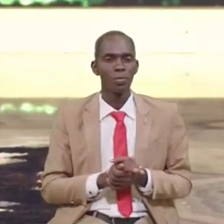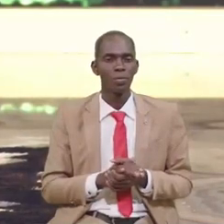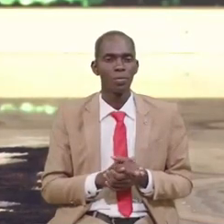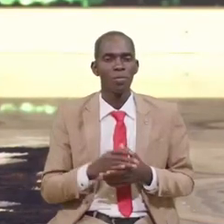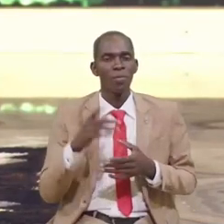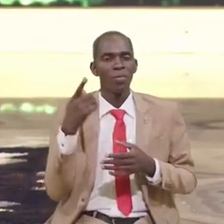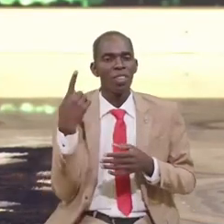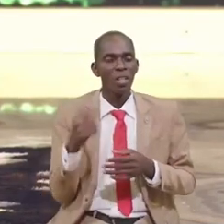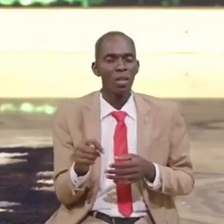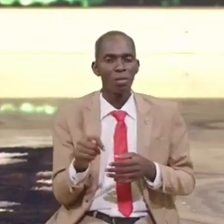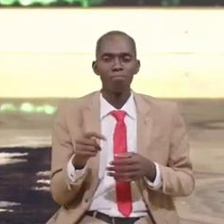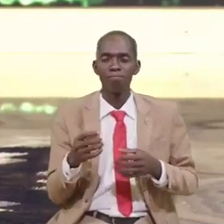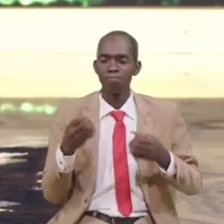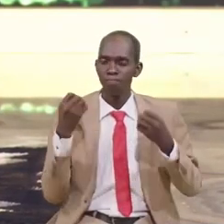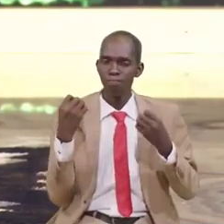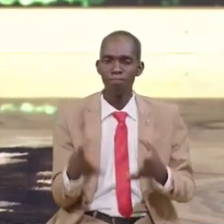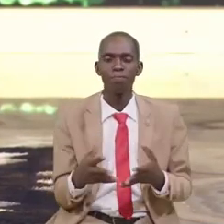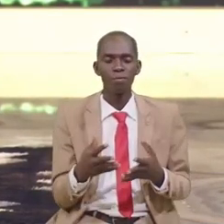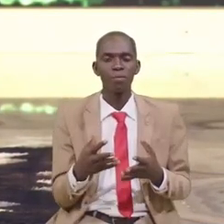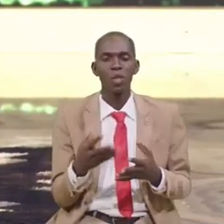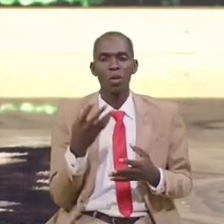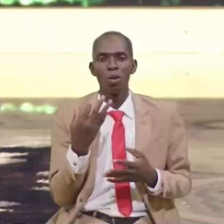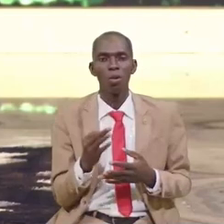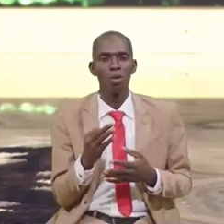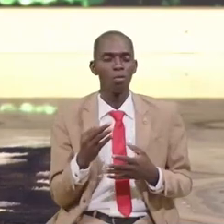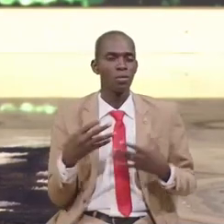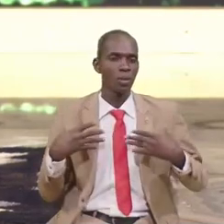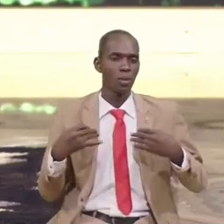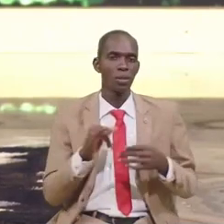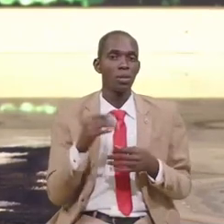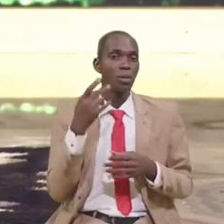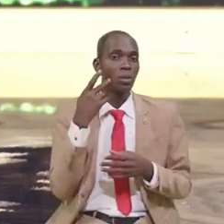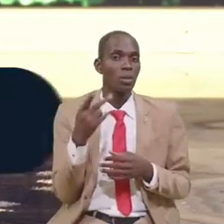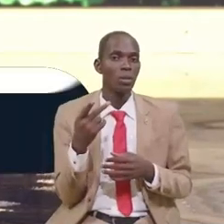diverses sortes de guérison. Psaume 147,